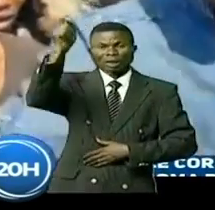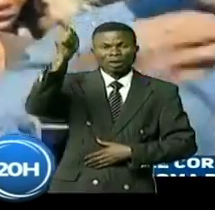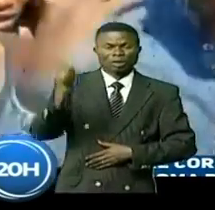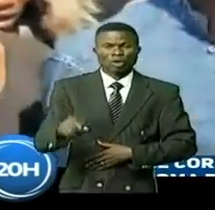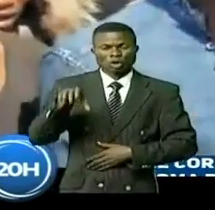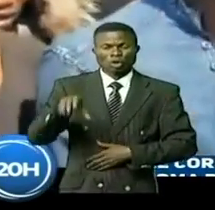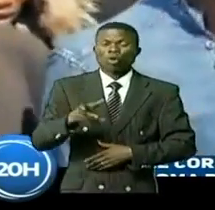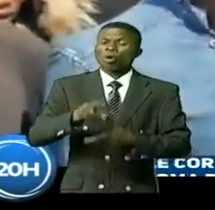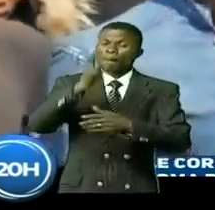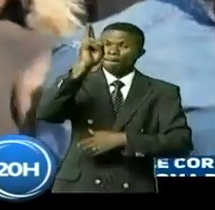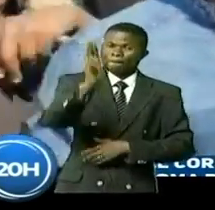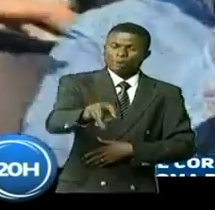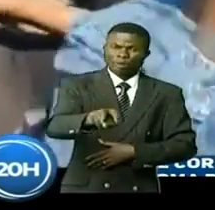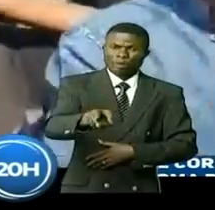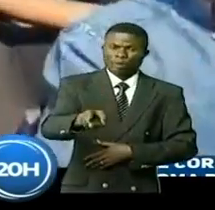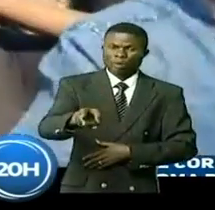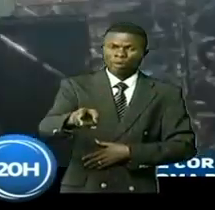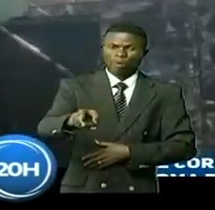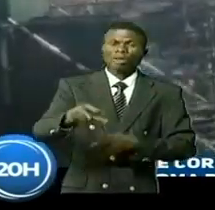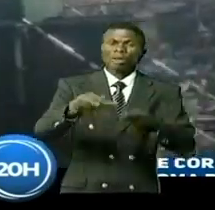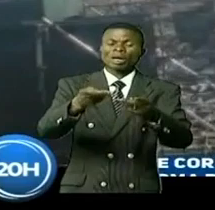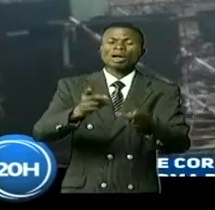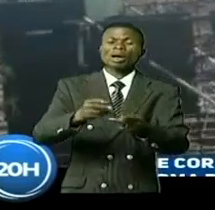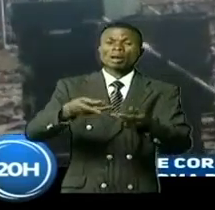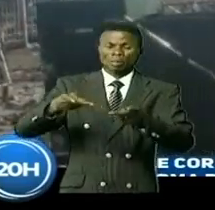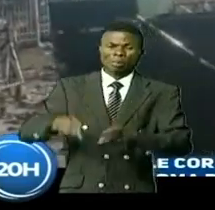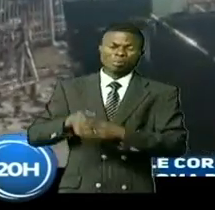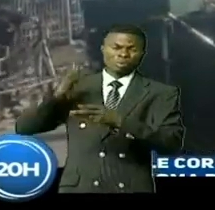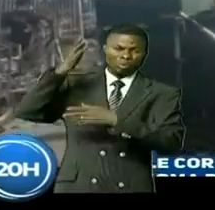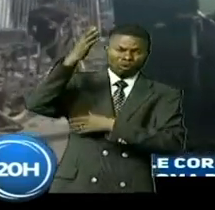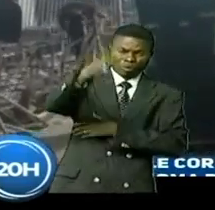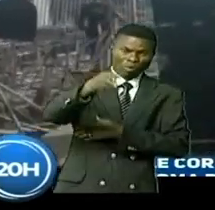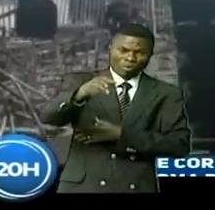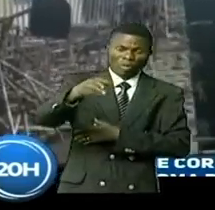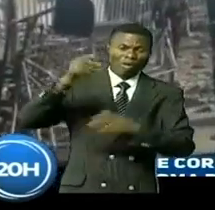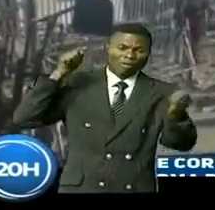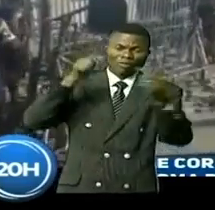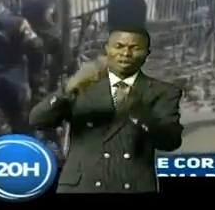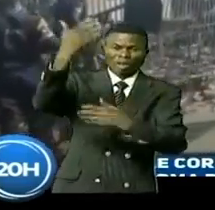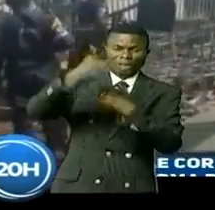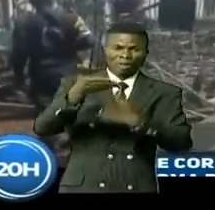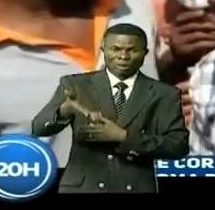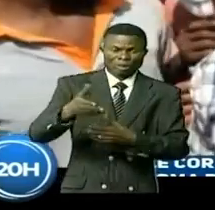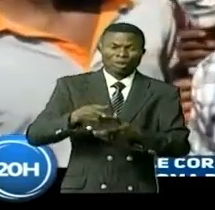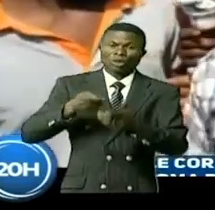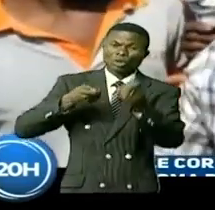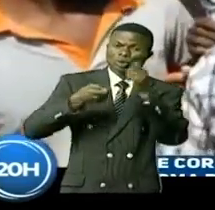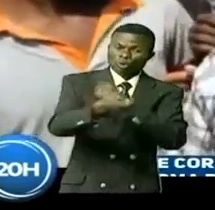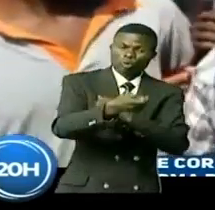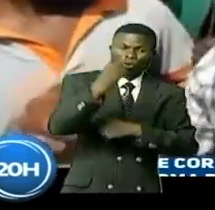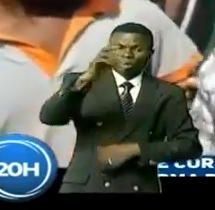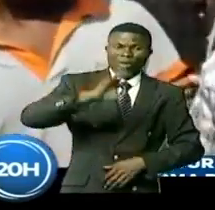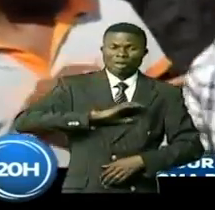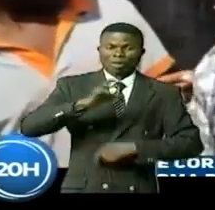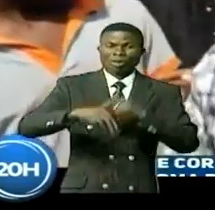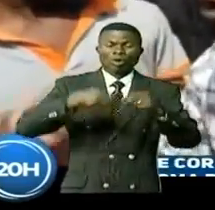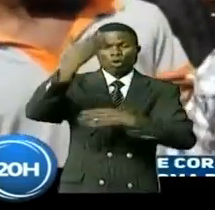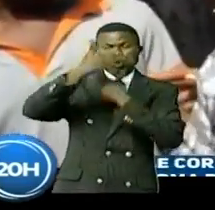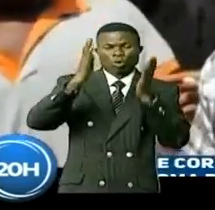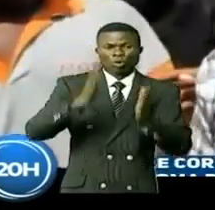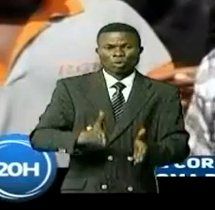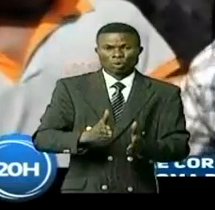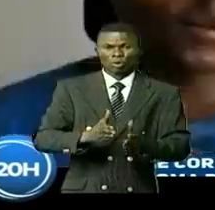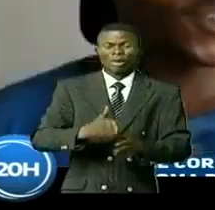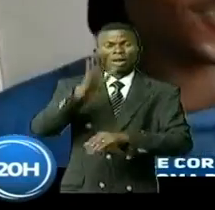a ouvert le feu à partir de la zone neutre en direction du Rwanda. Il aurait tué deux policiers rwandais et fait